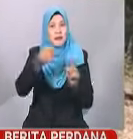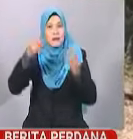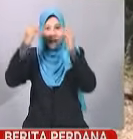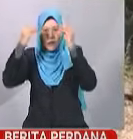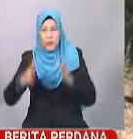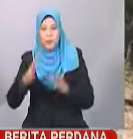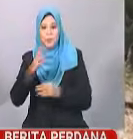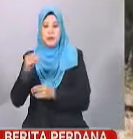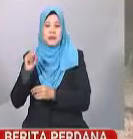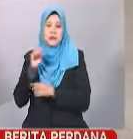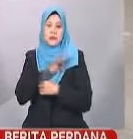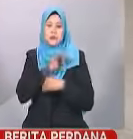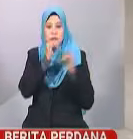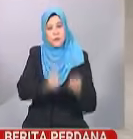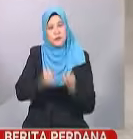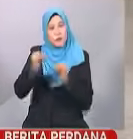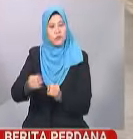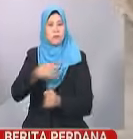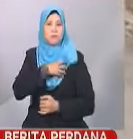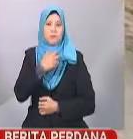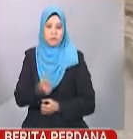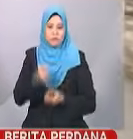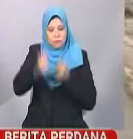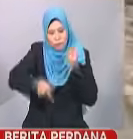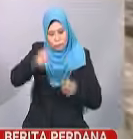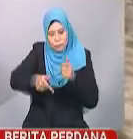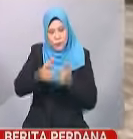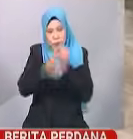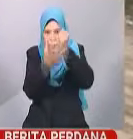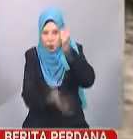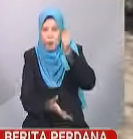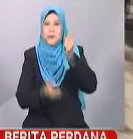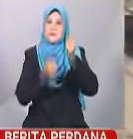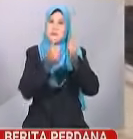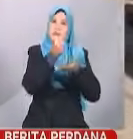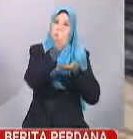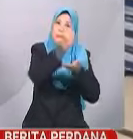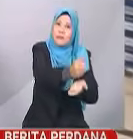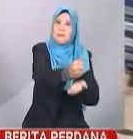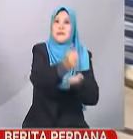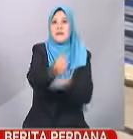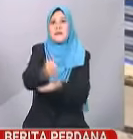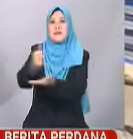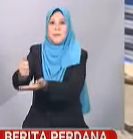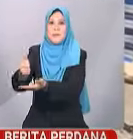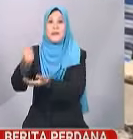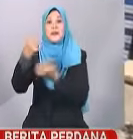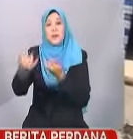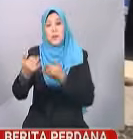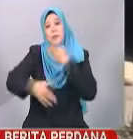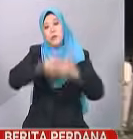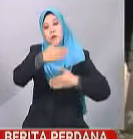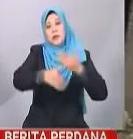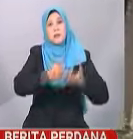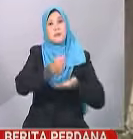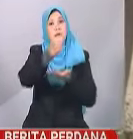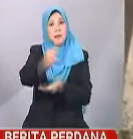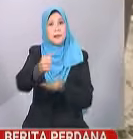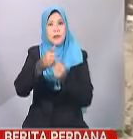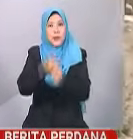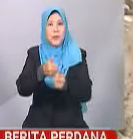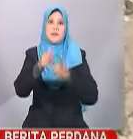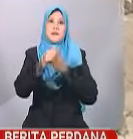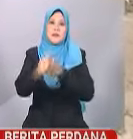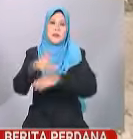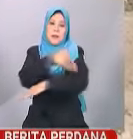kakitangan sekolah serta individu yang bermurah hati meringankan beban penduduk terjejas. Proses pengagihan pula mematuhi garis panduan